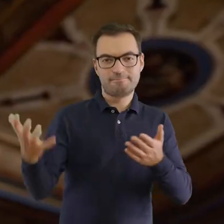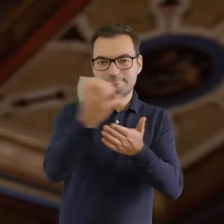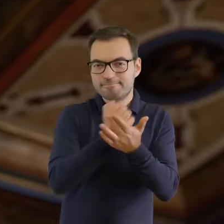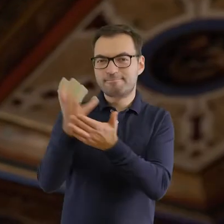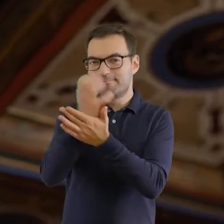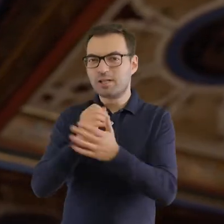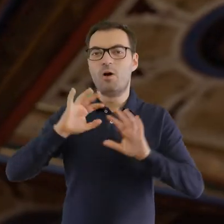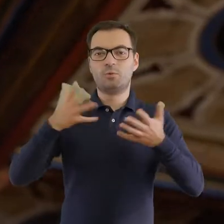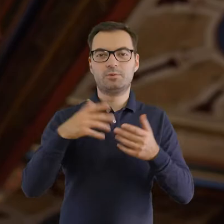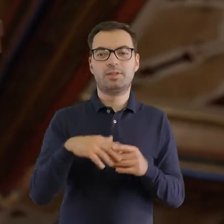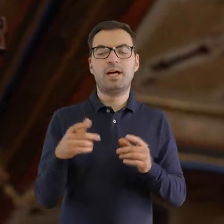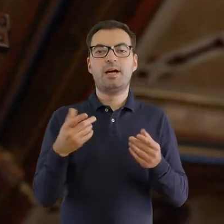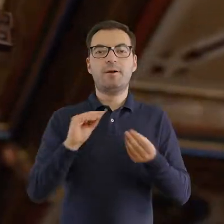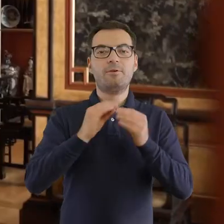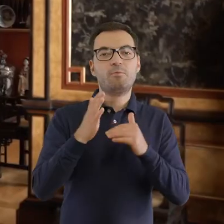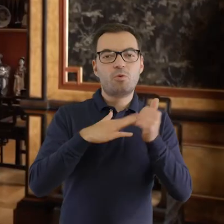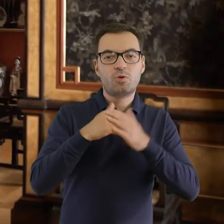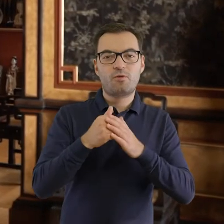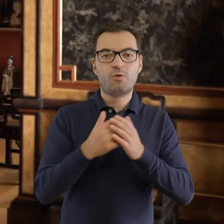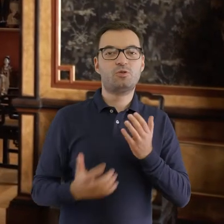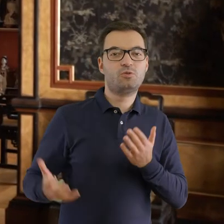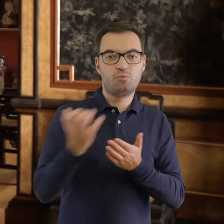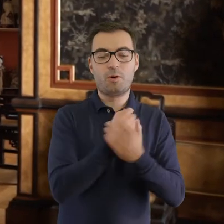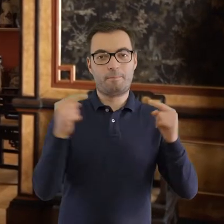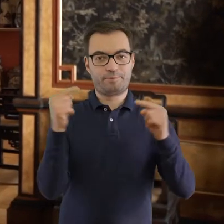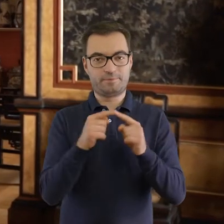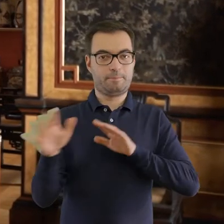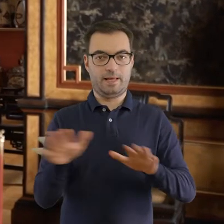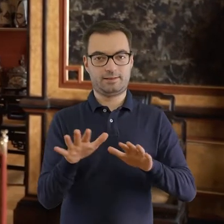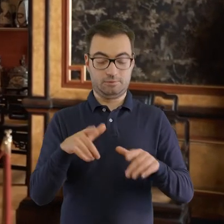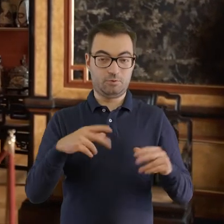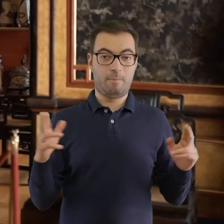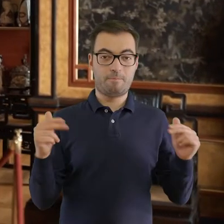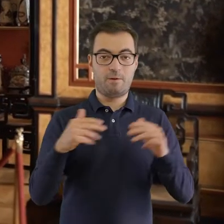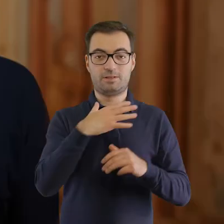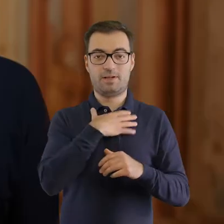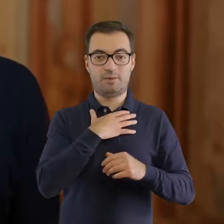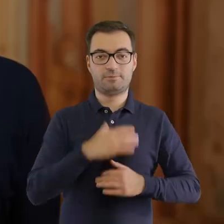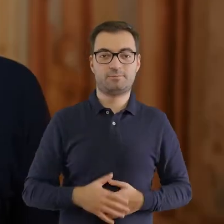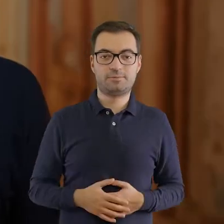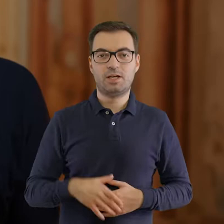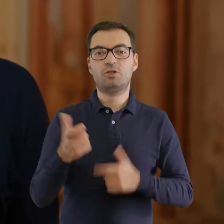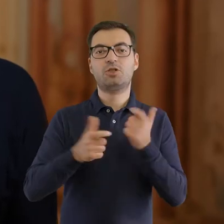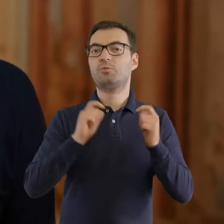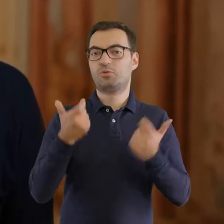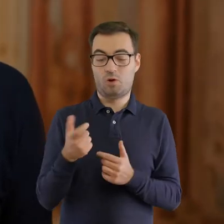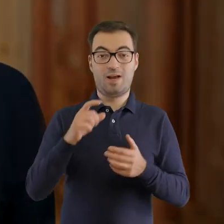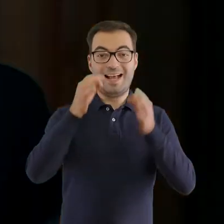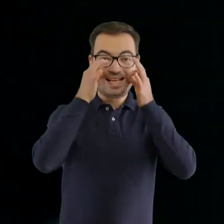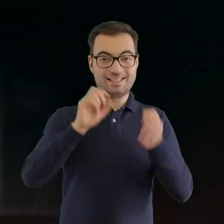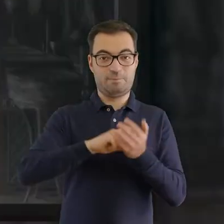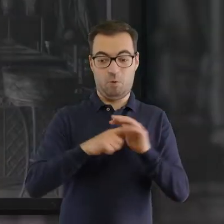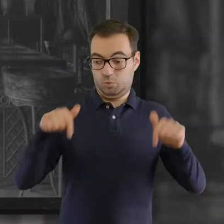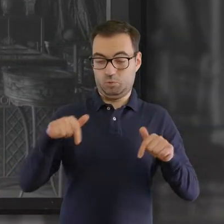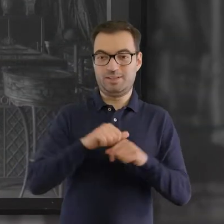XIX-wiecznego, czyli kształtował kolekcję powiązaną z miejscem, pałacem w Wilanowie. Zaprojektował tutaj m.in. pokoje chińskie, w których